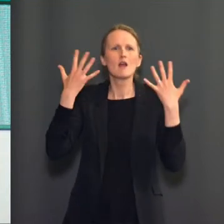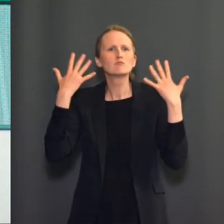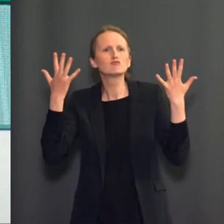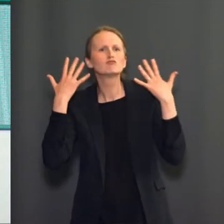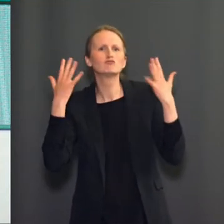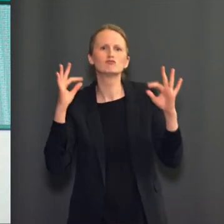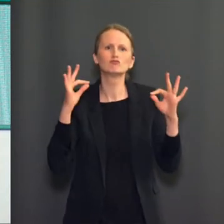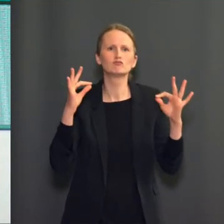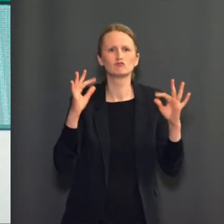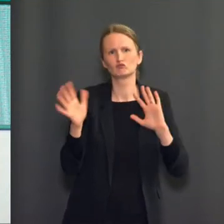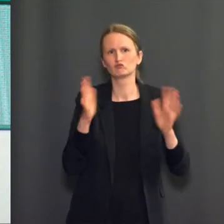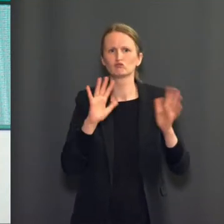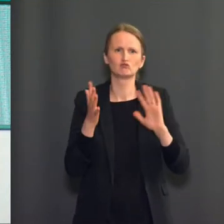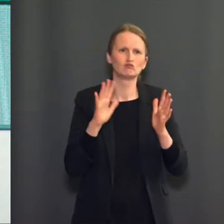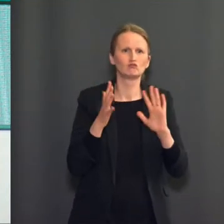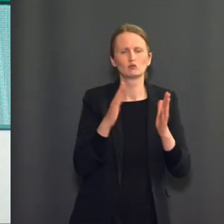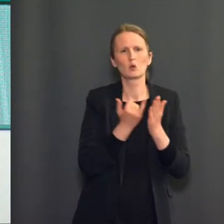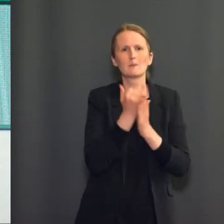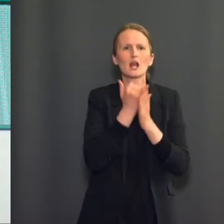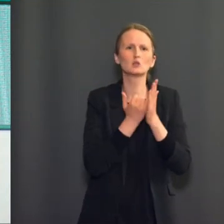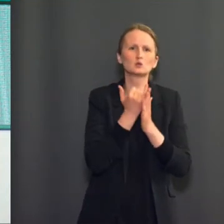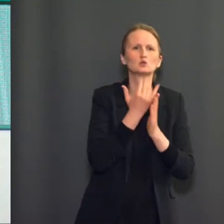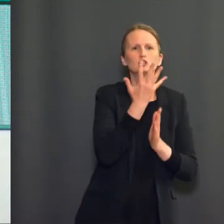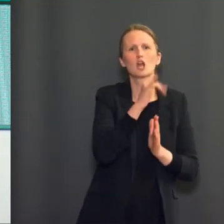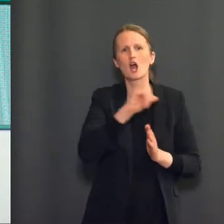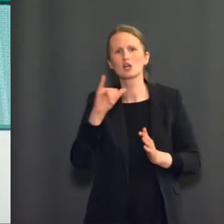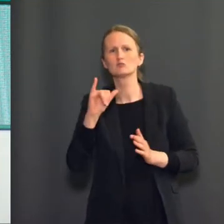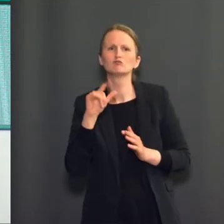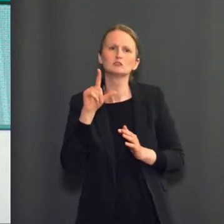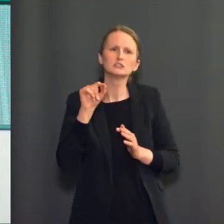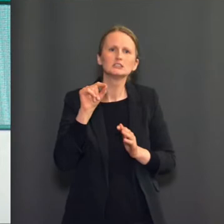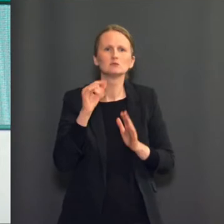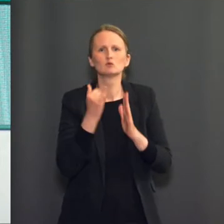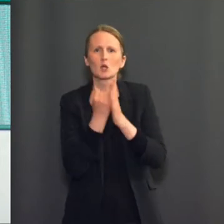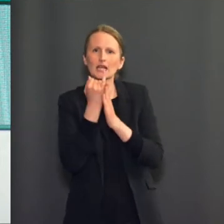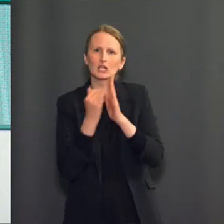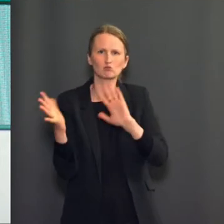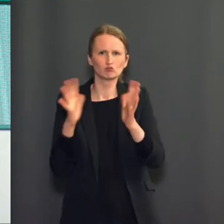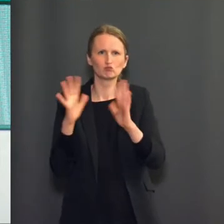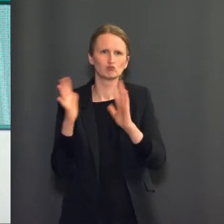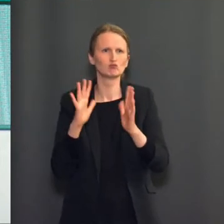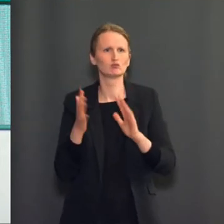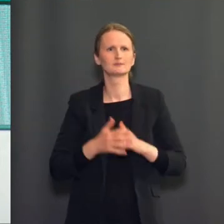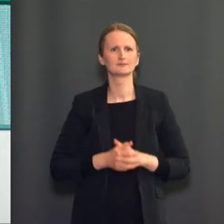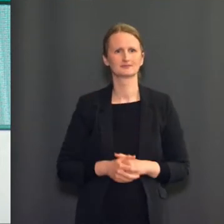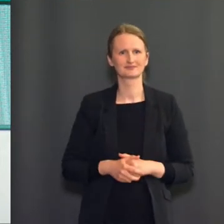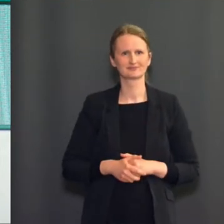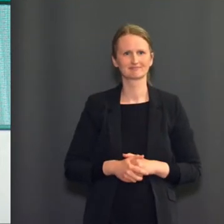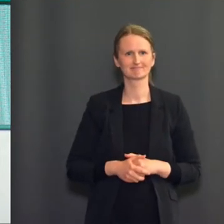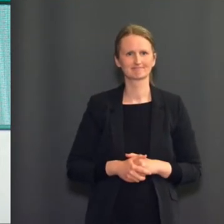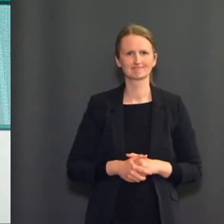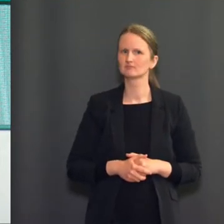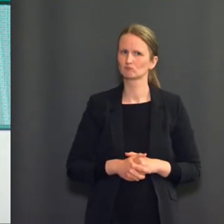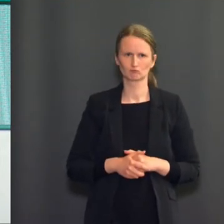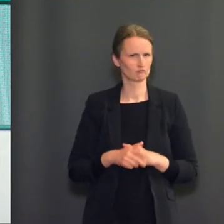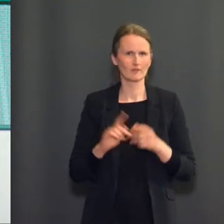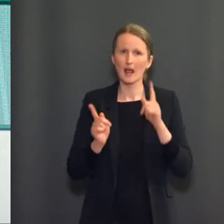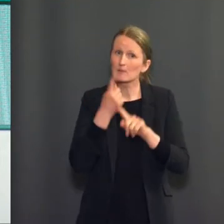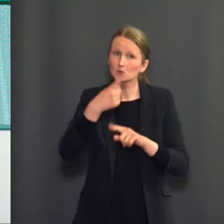et le respect des mesures de précaution, telles que l'hygiène des mains, le port du masque ou les règles de distanciation